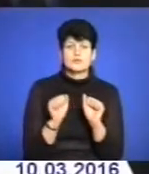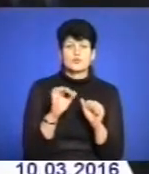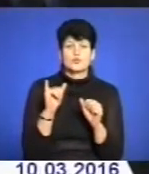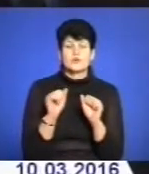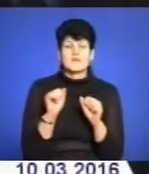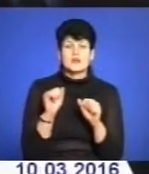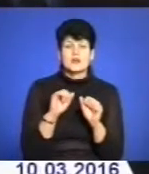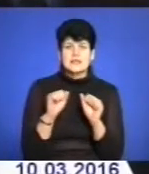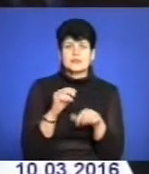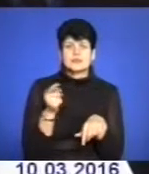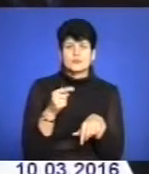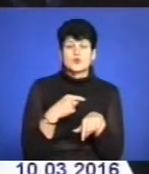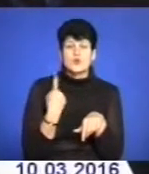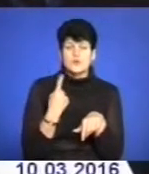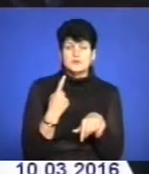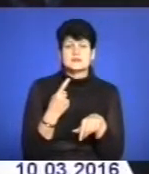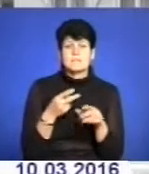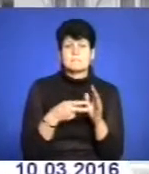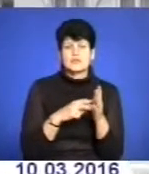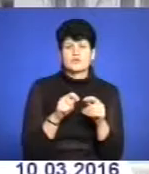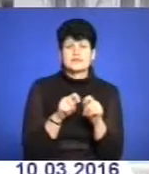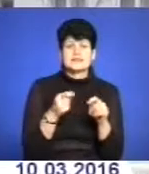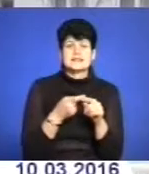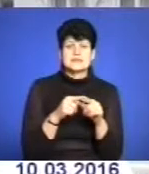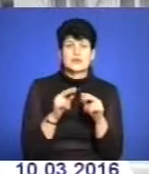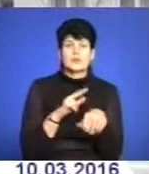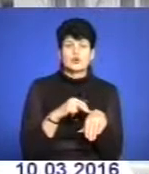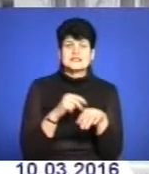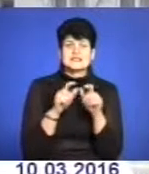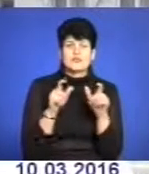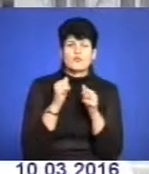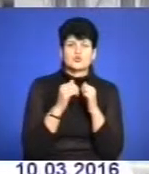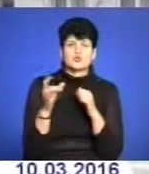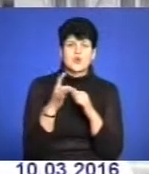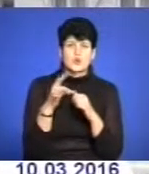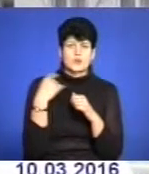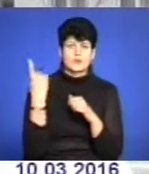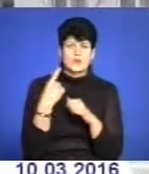поліції в Тернопільській області планує відкрити такі поліцейські станції у кожному районі краю.